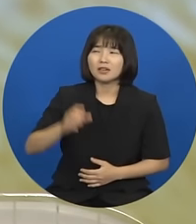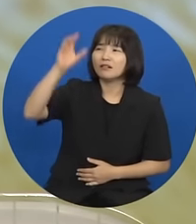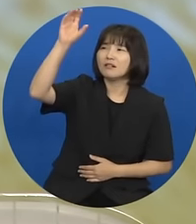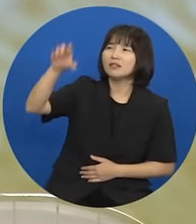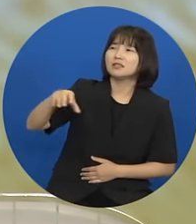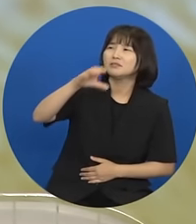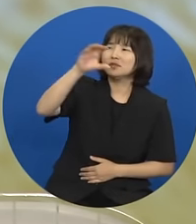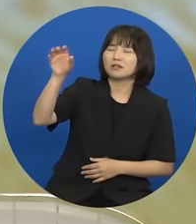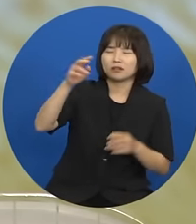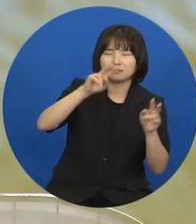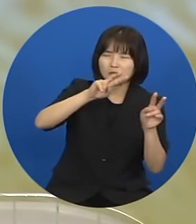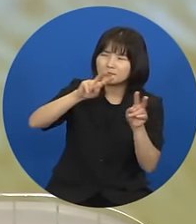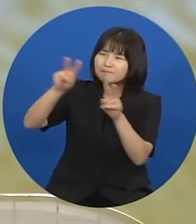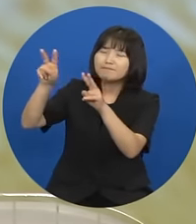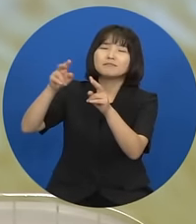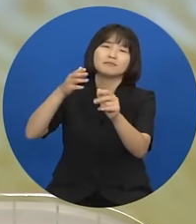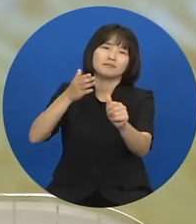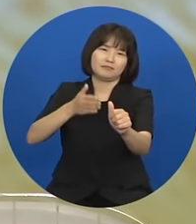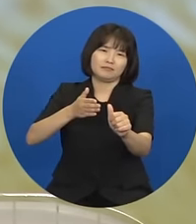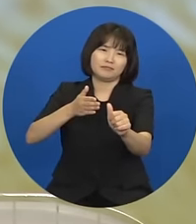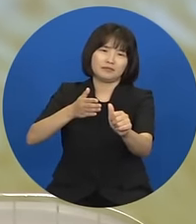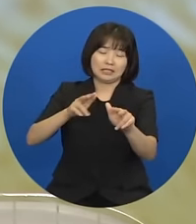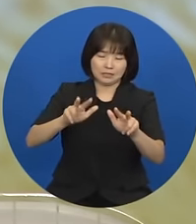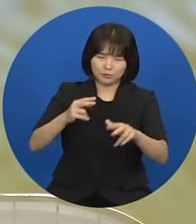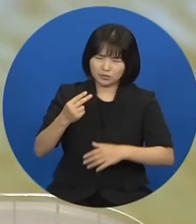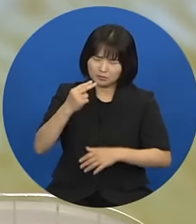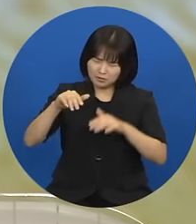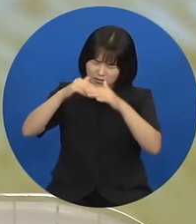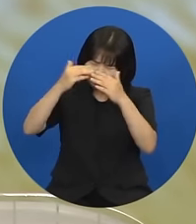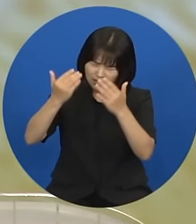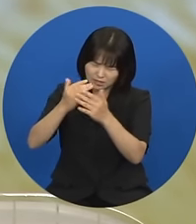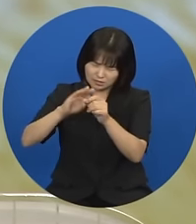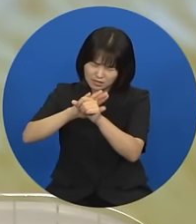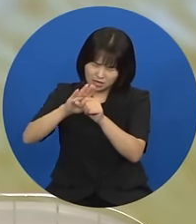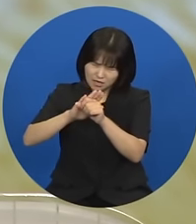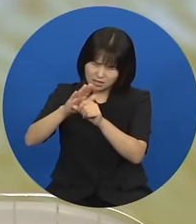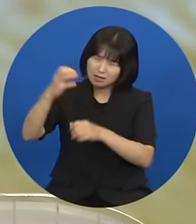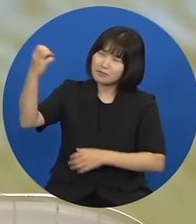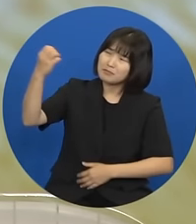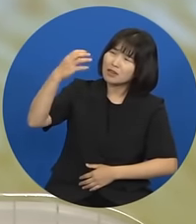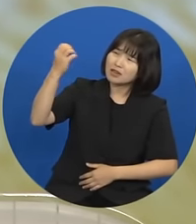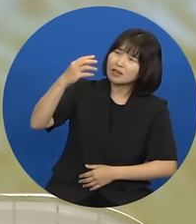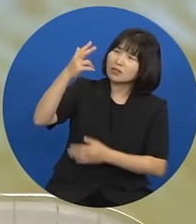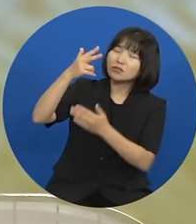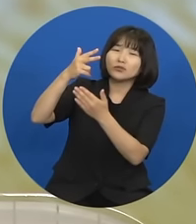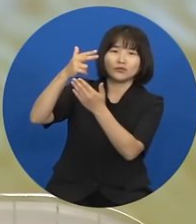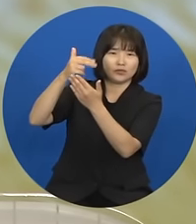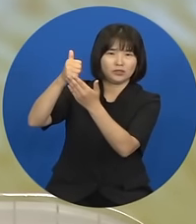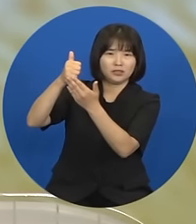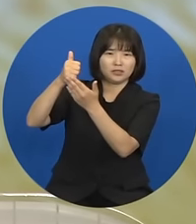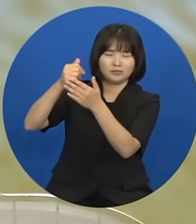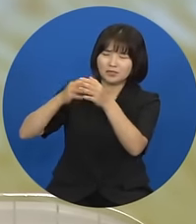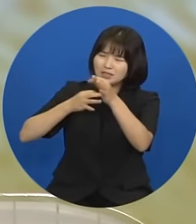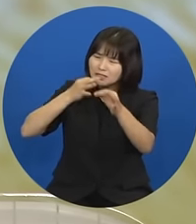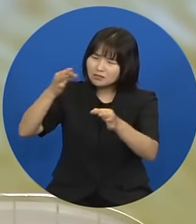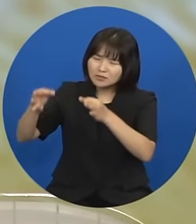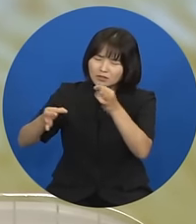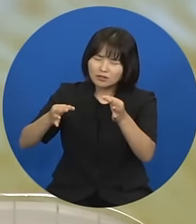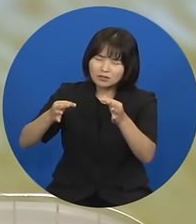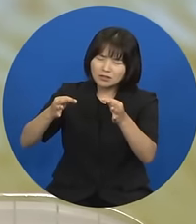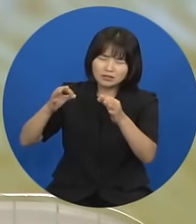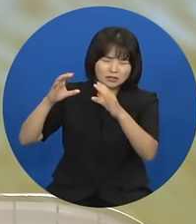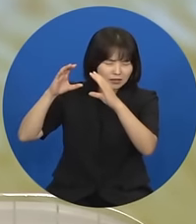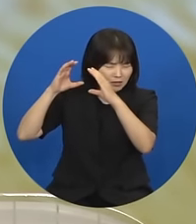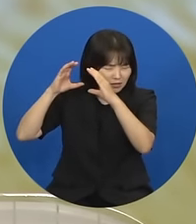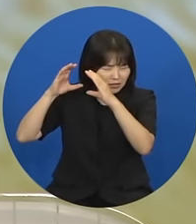십자가를 바라보세요. 지금도 생명 다해 사랑한다 말씀하시는 그 주님의 음성이 들려지는